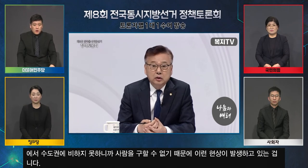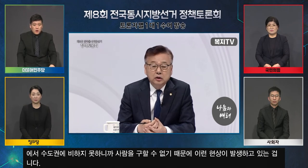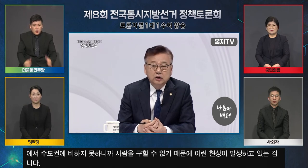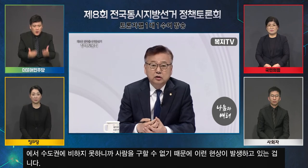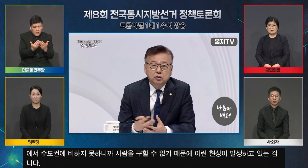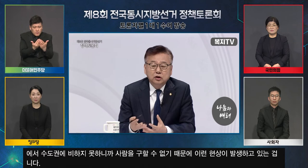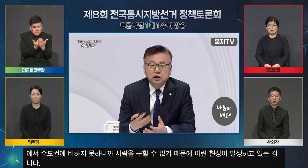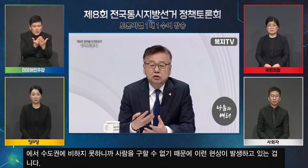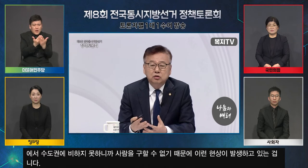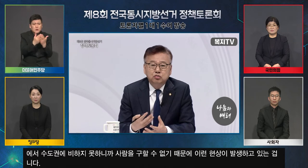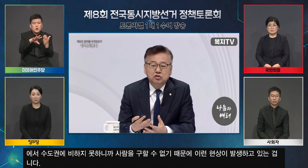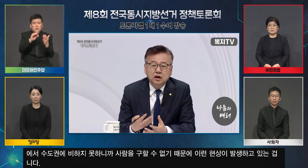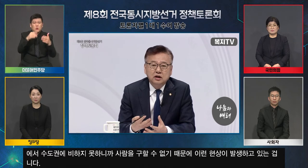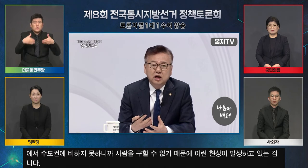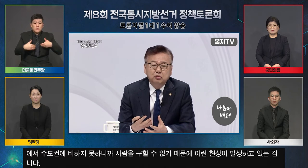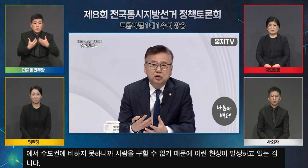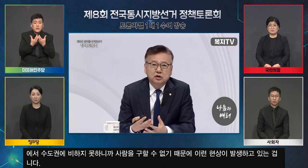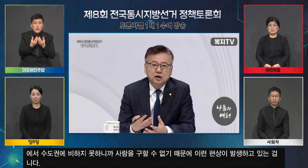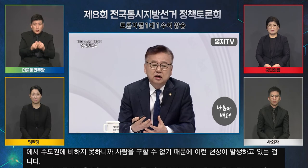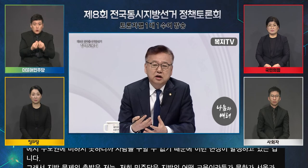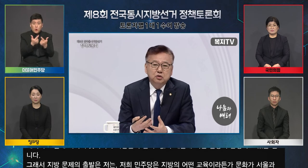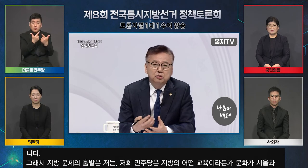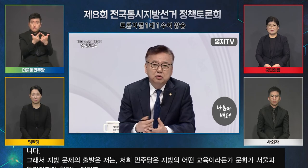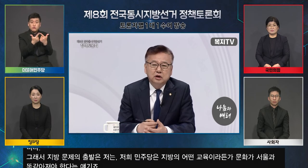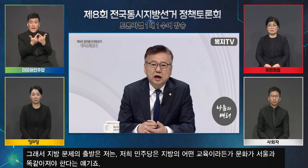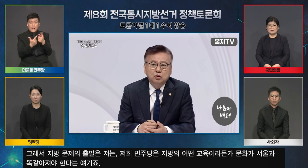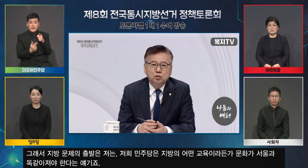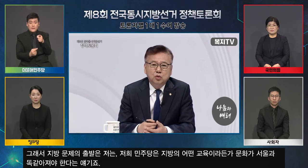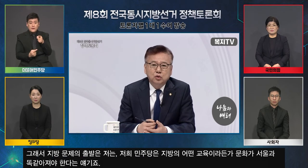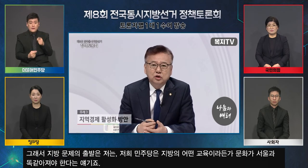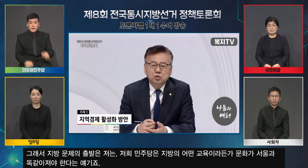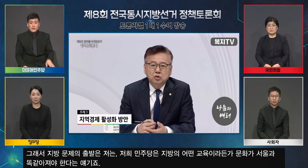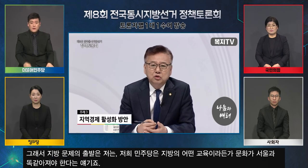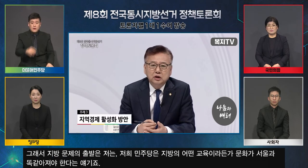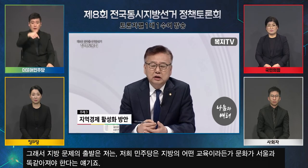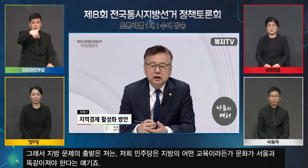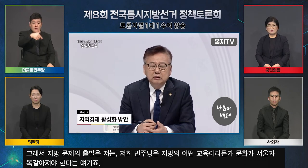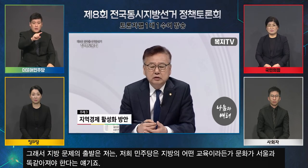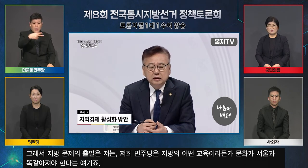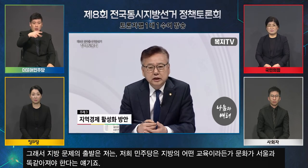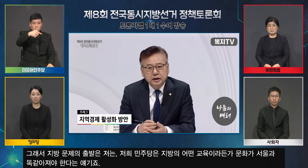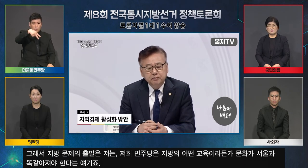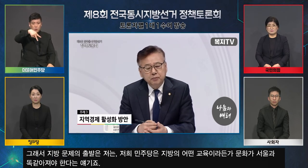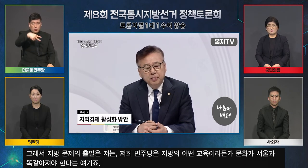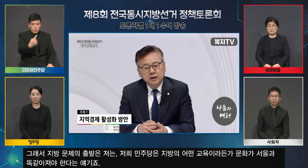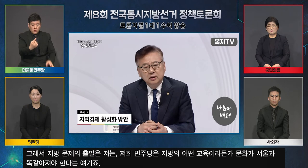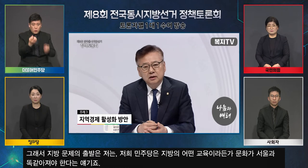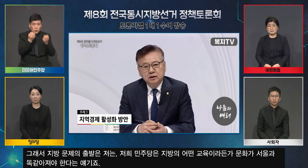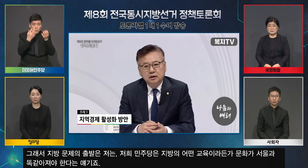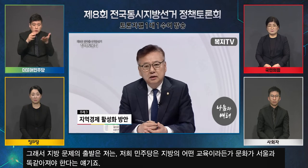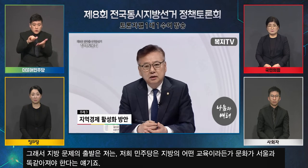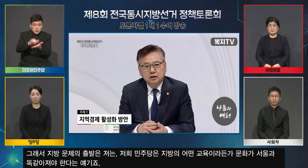얘기죠. 그래서 예를 들면 부산을 한번 생각을 해보시면 가덕도 신공항 문제가 나왔었는데